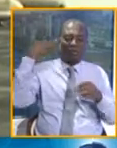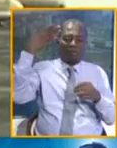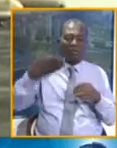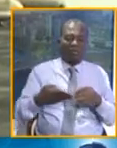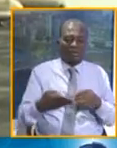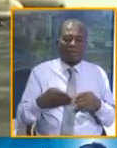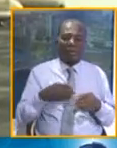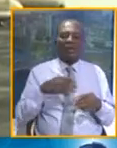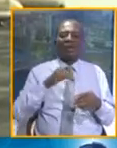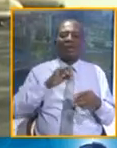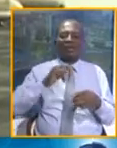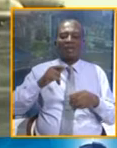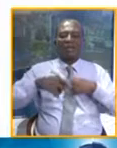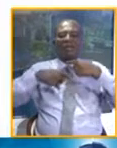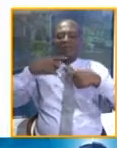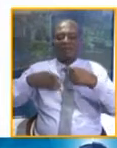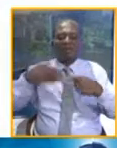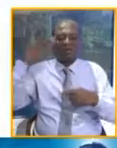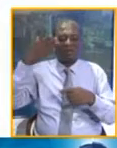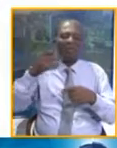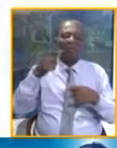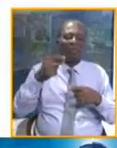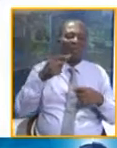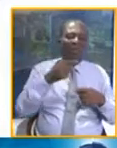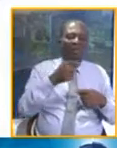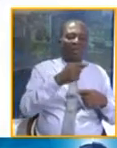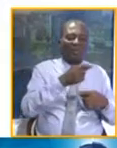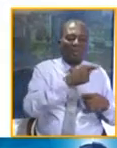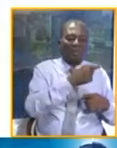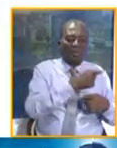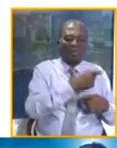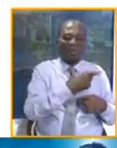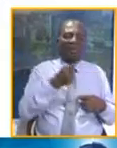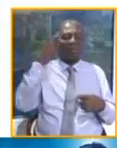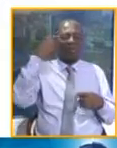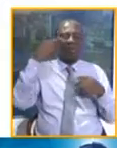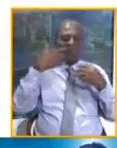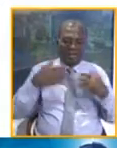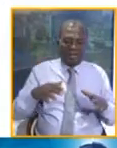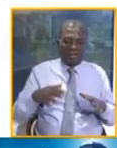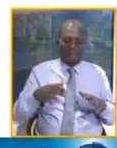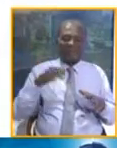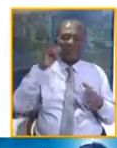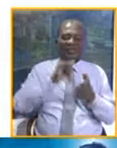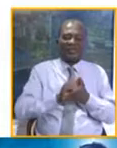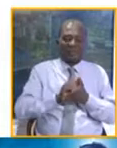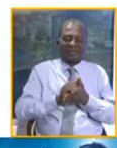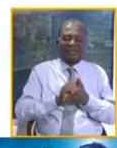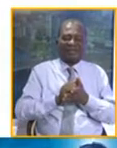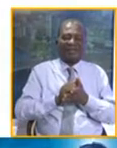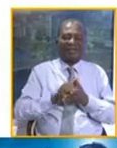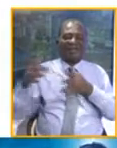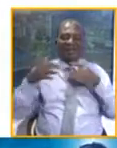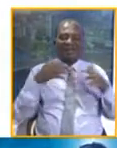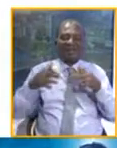partiront progressivement jusqu'à la date symbolique du 11 septembre. Pour de nombreux experts, cette guerre n'a pas fait avancer les choses